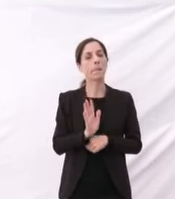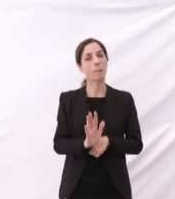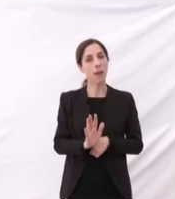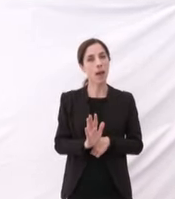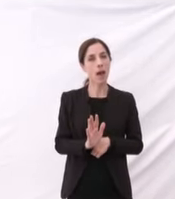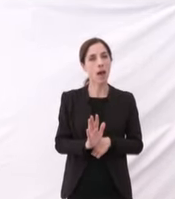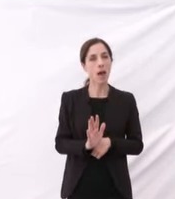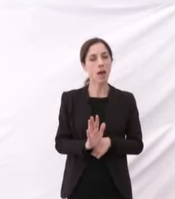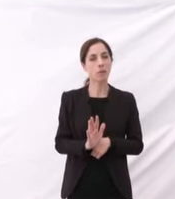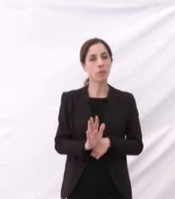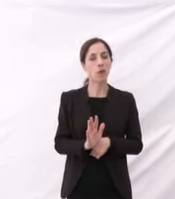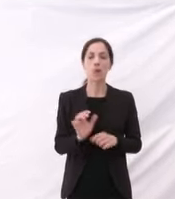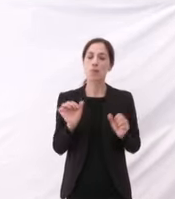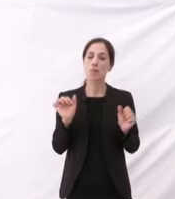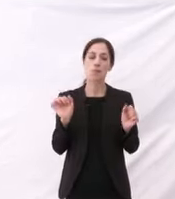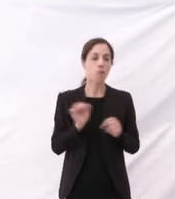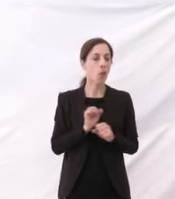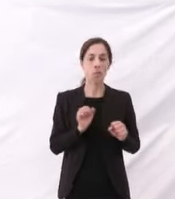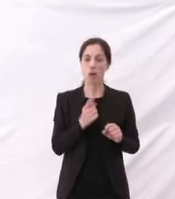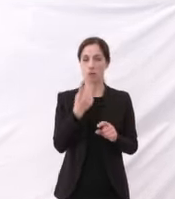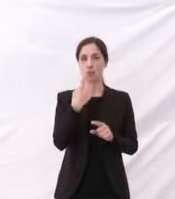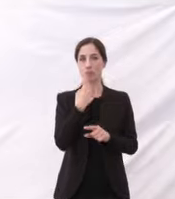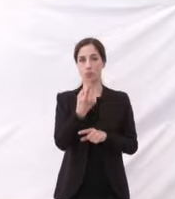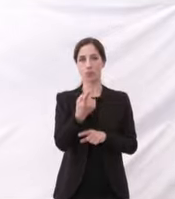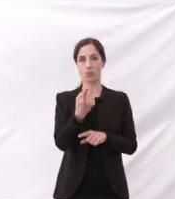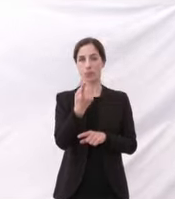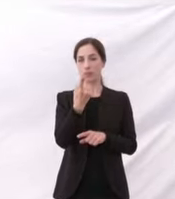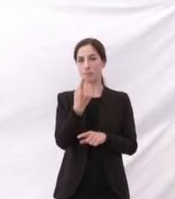possiamo che rivolgere alla città di Roma.